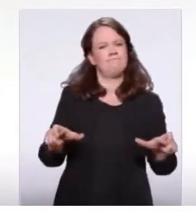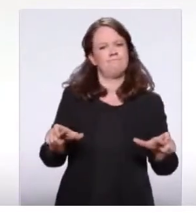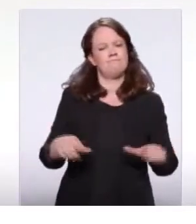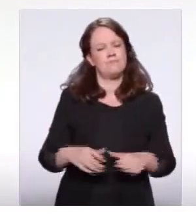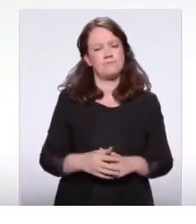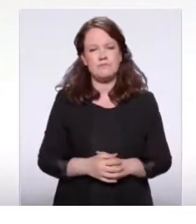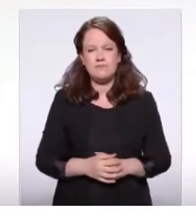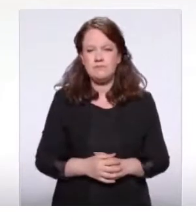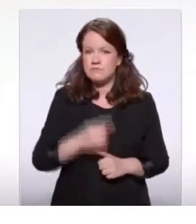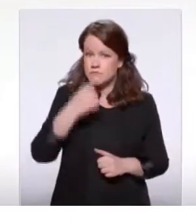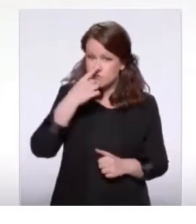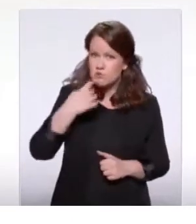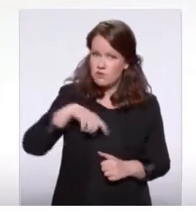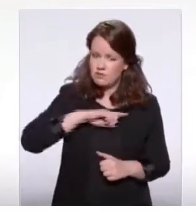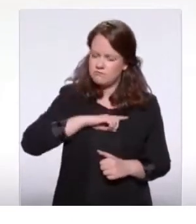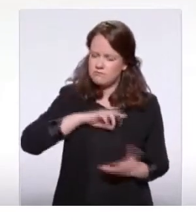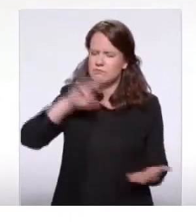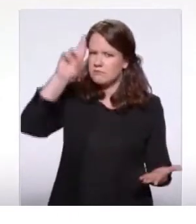crois, bien fait.